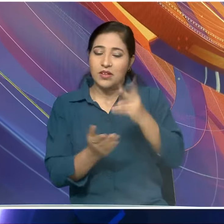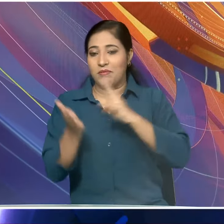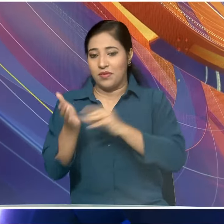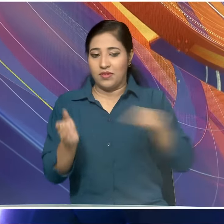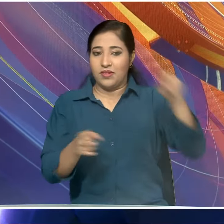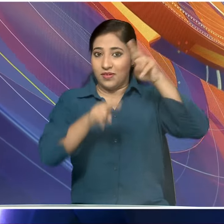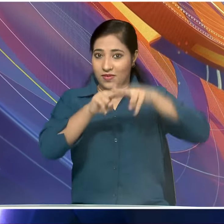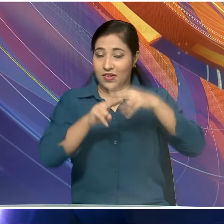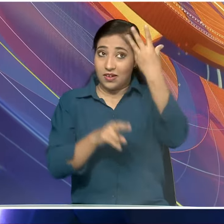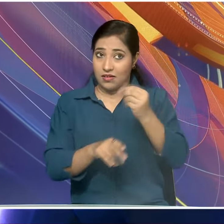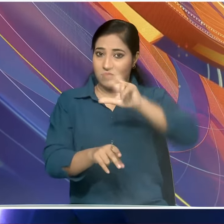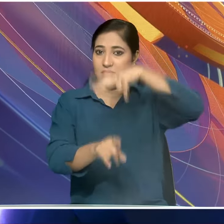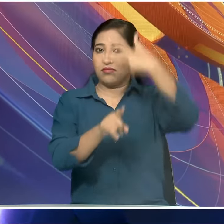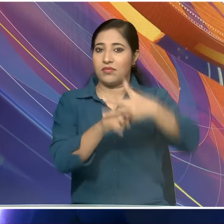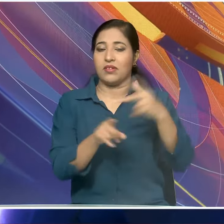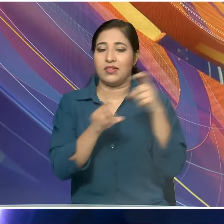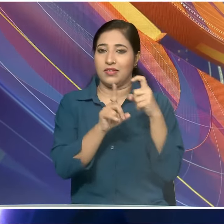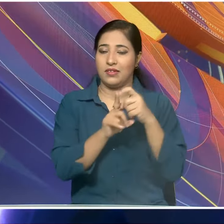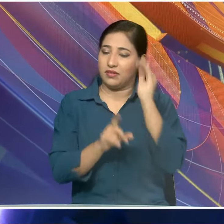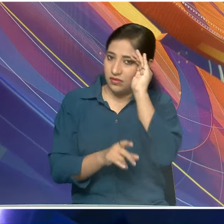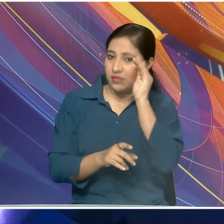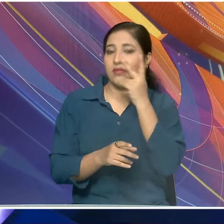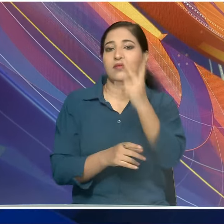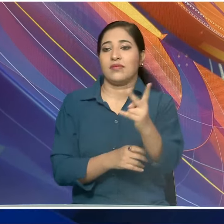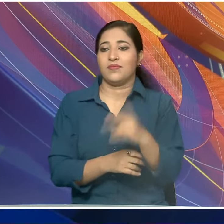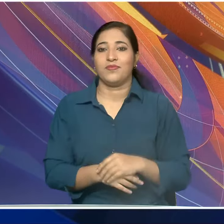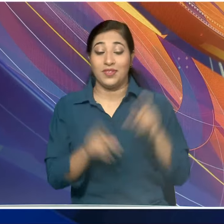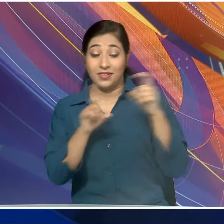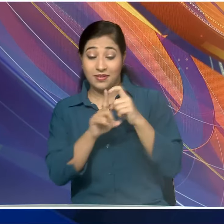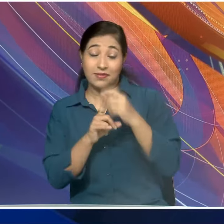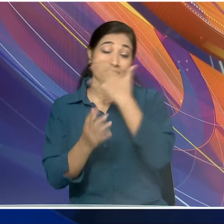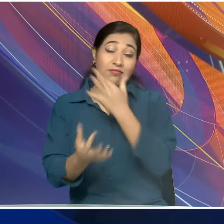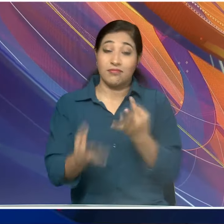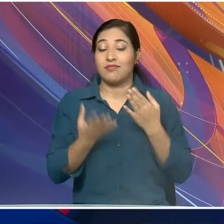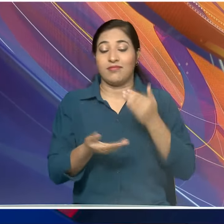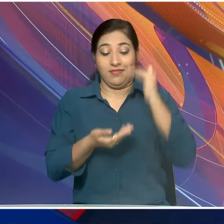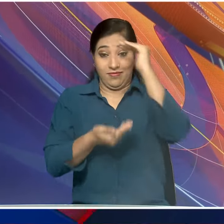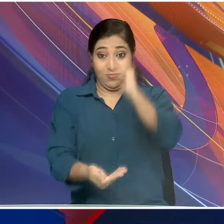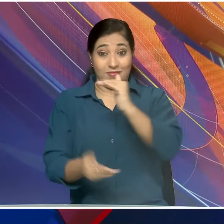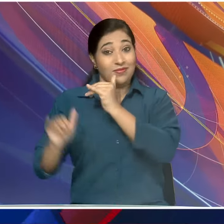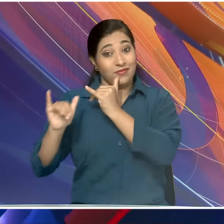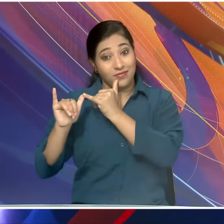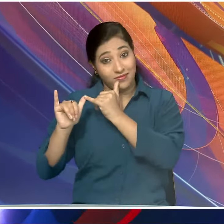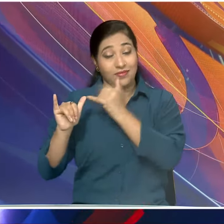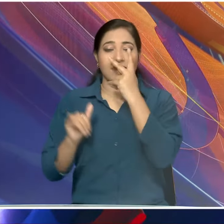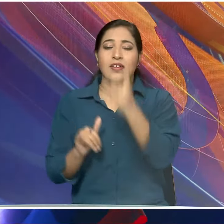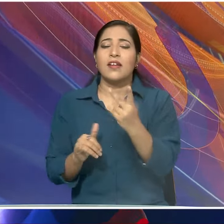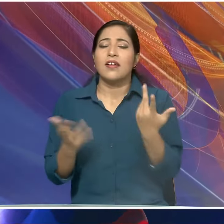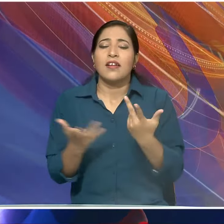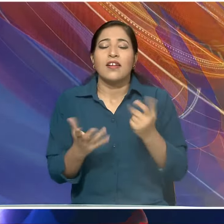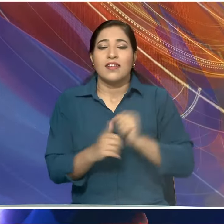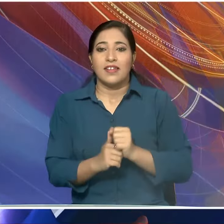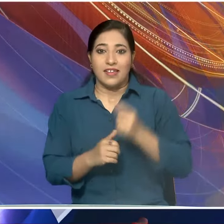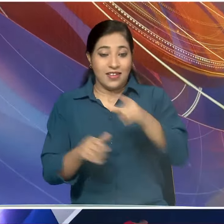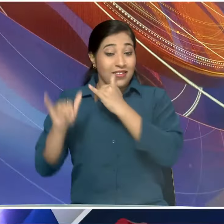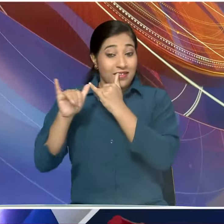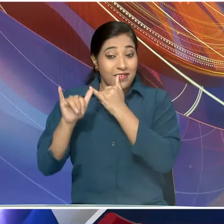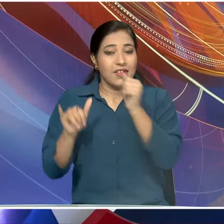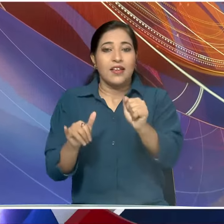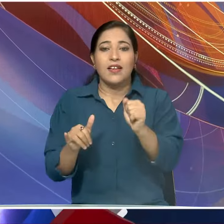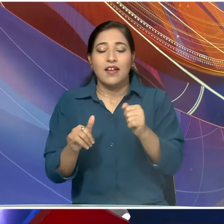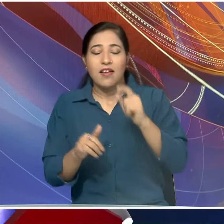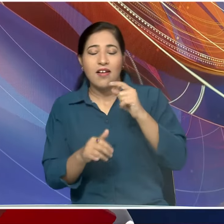शुक्रवार रात 8:30 बजे डीडी नेशनल पर। दूरदर्शन की खास प्रस्तुति धारावाहिक बालकृष्ण में आज आपको देखने को मिलेगा कि बालकृष्ण